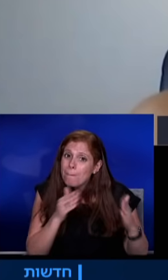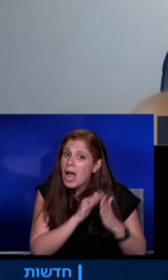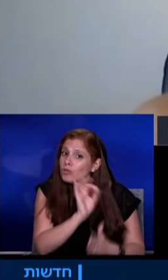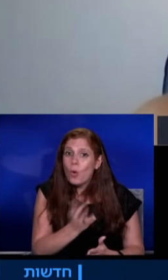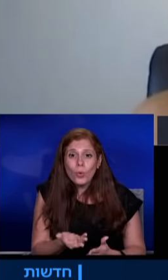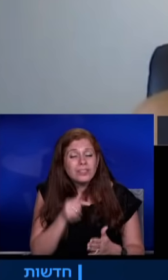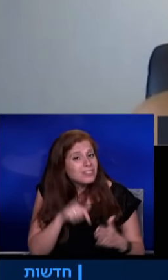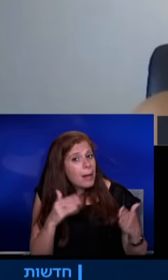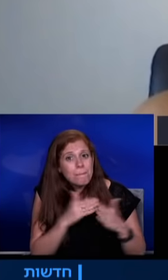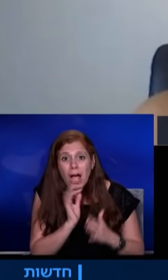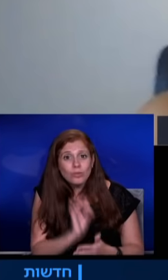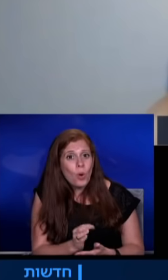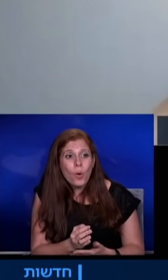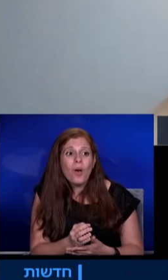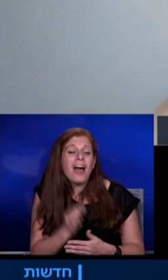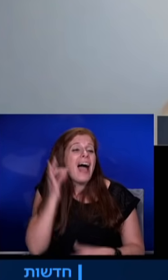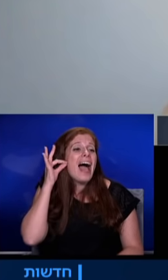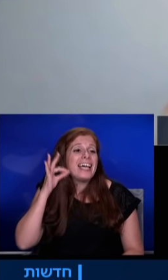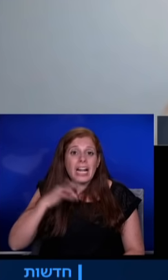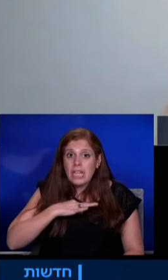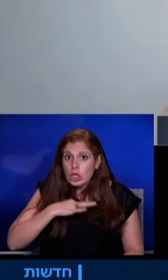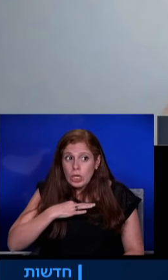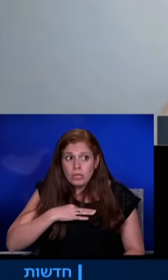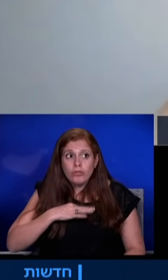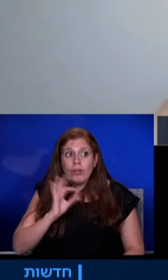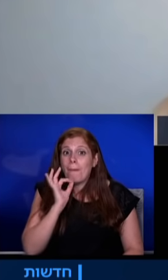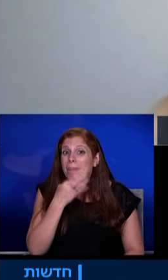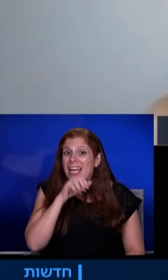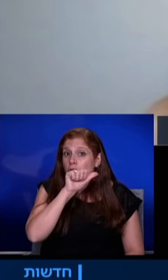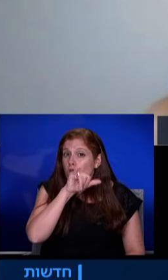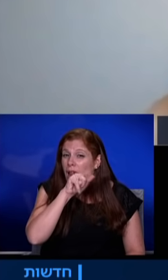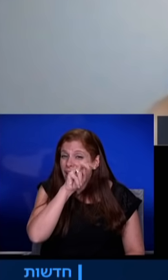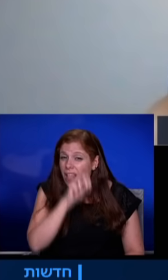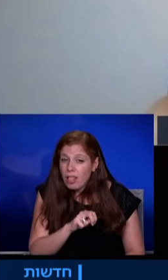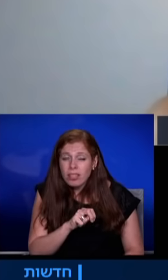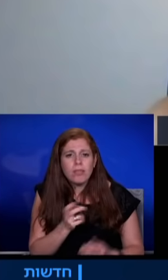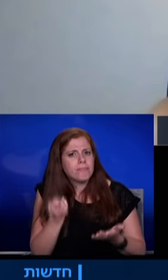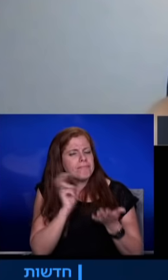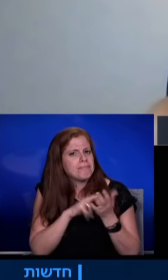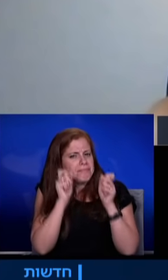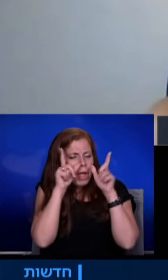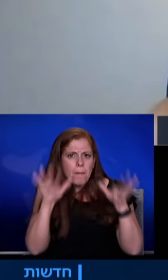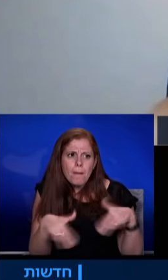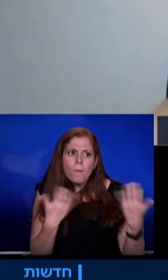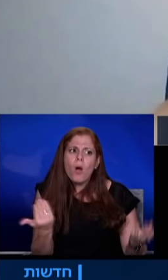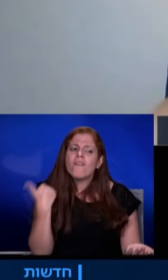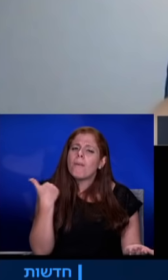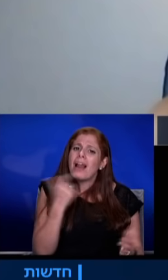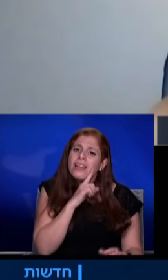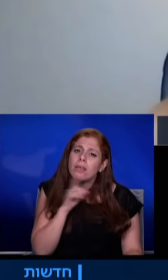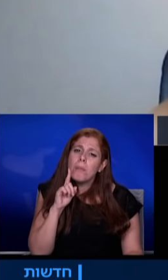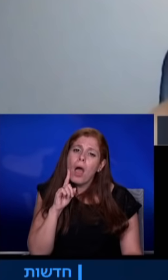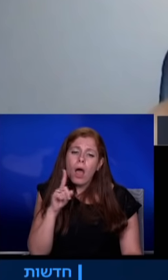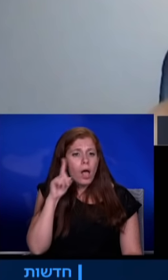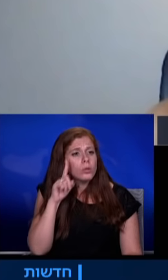הבית שלו. הילדה שלי... שהיא בגיל של איתן, קמה היום בבוקר ואמרה לי, אמא,